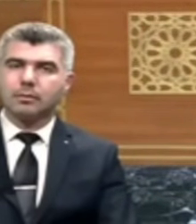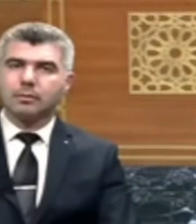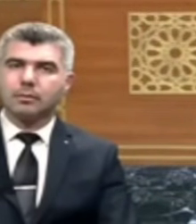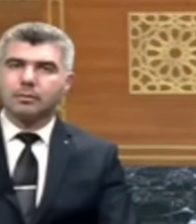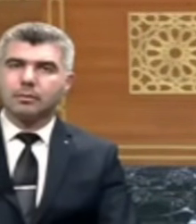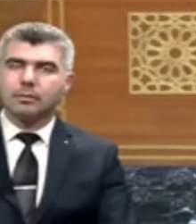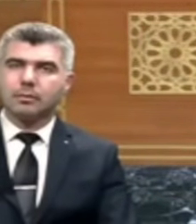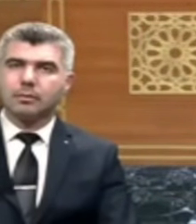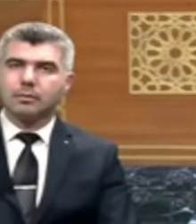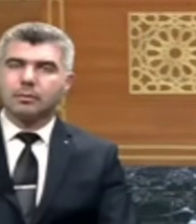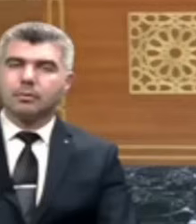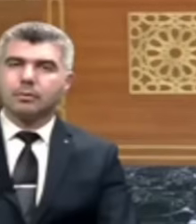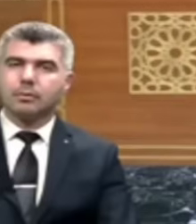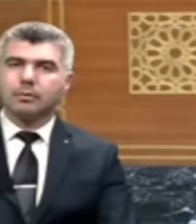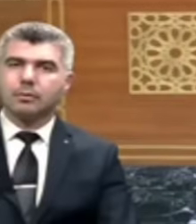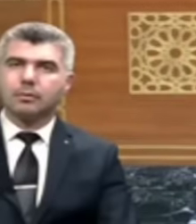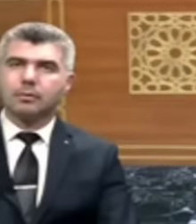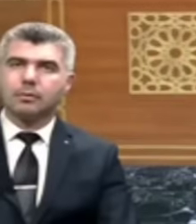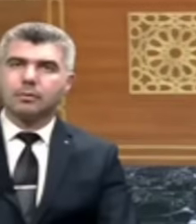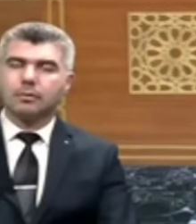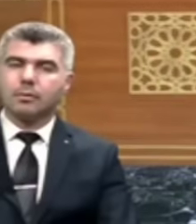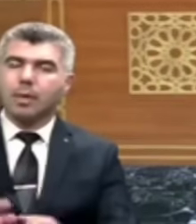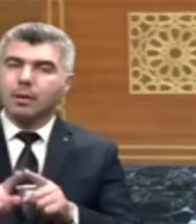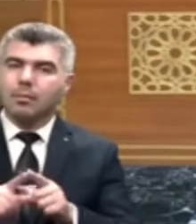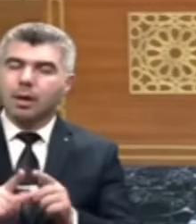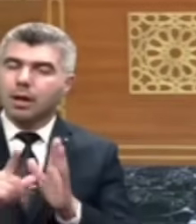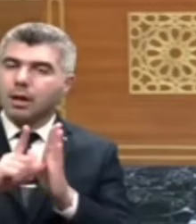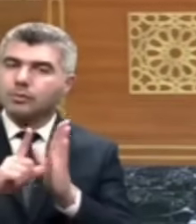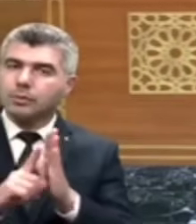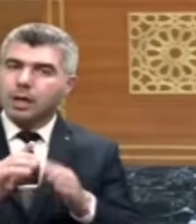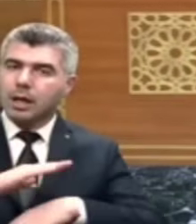كلامك خارج السياق، وكلامك خارج